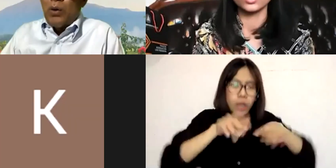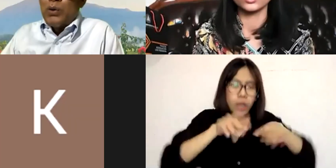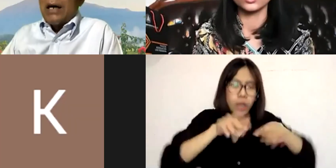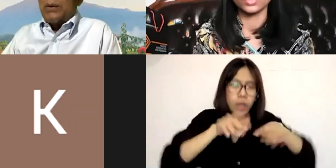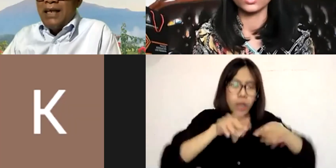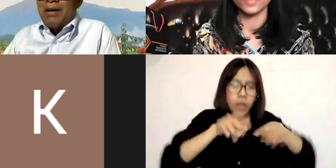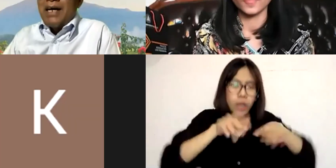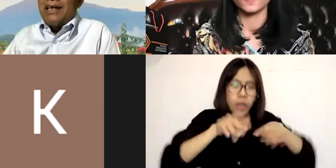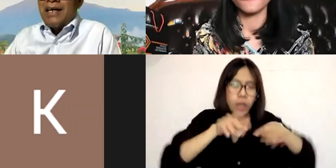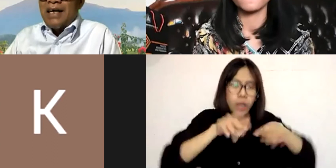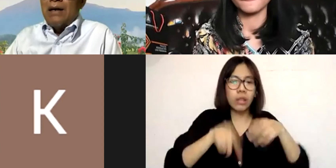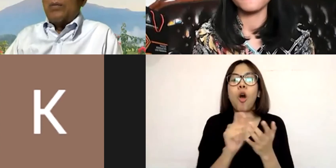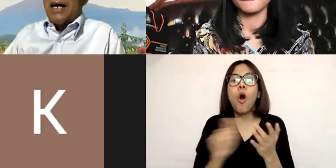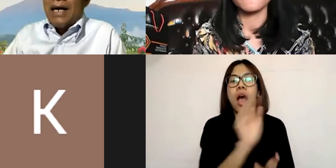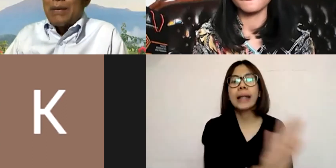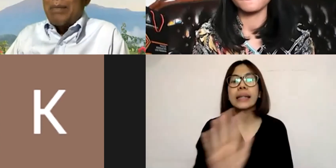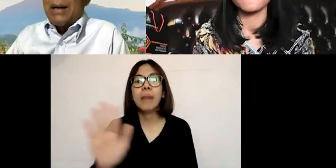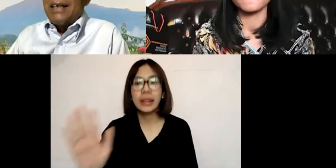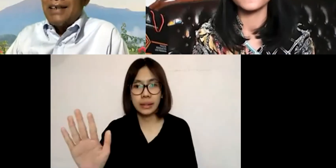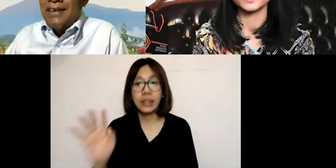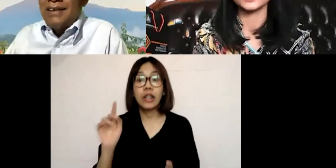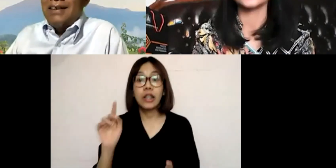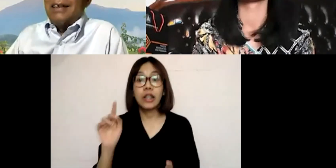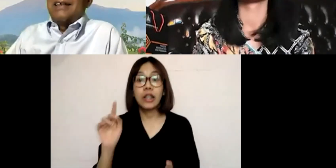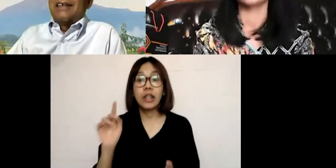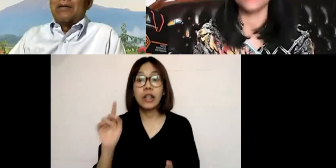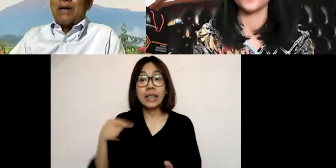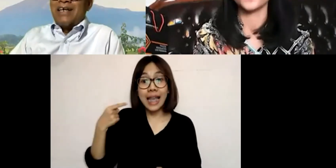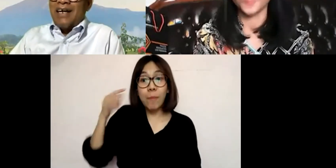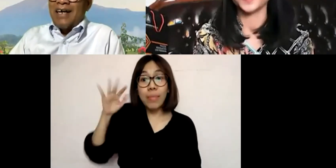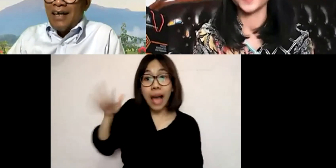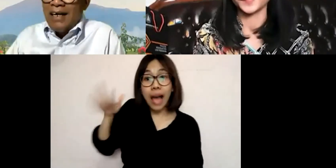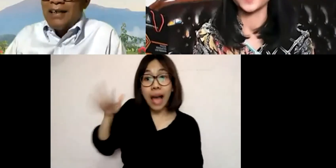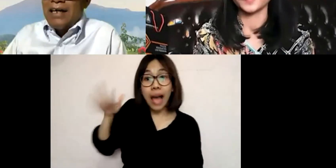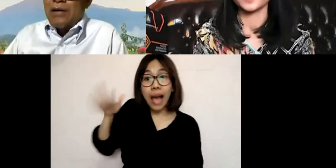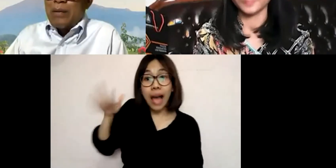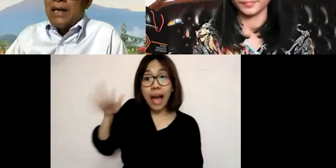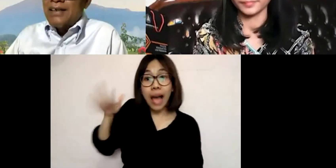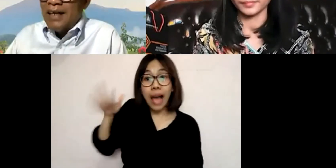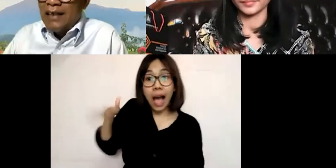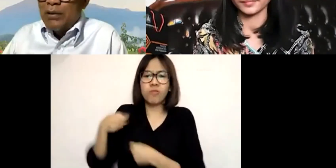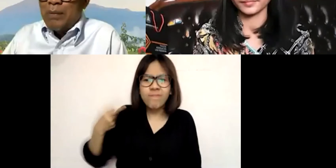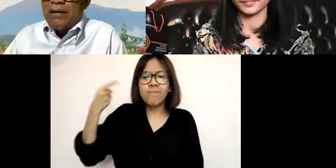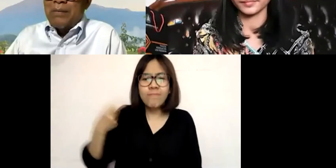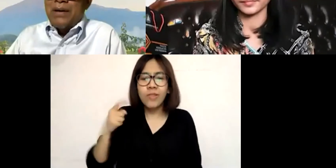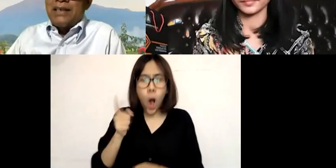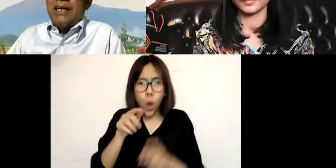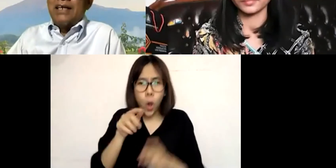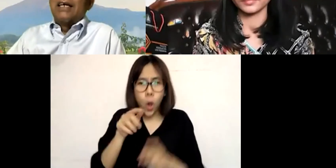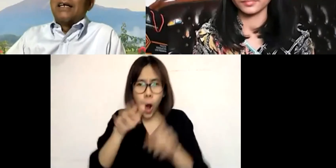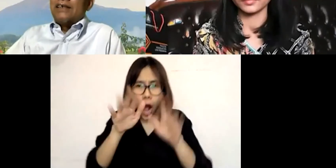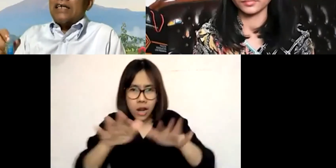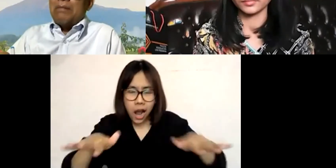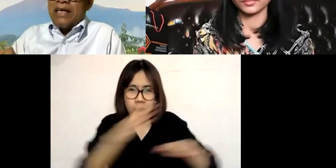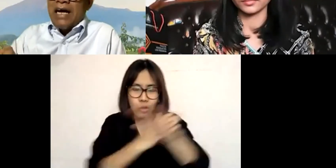setiap tahun juga rutin mengadakan lomba atau apresiasi bagi anak-anak yang luar biasa, yang punya bakat luar biasa